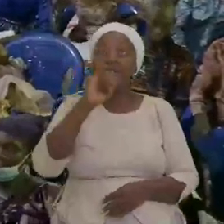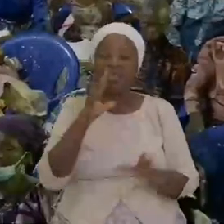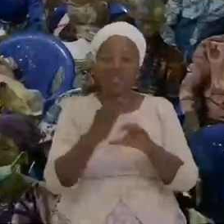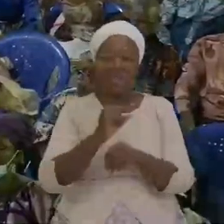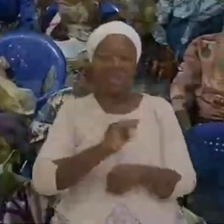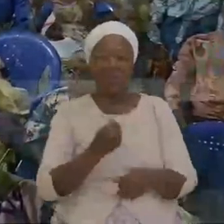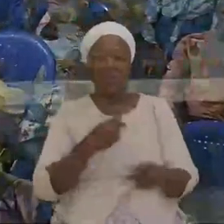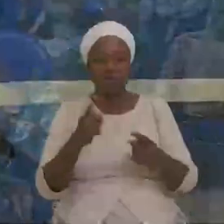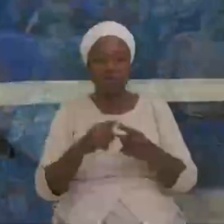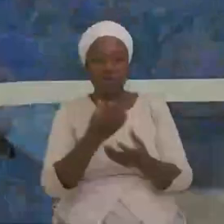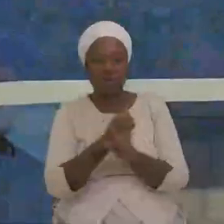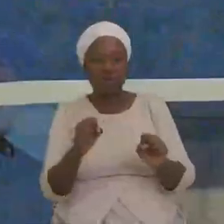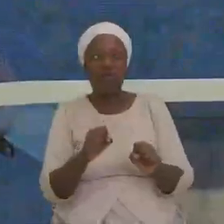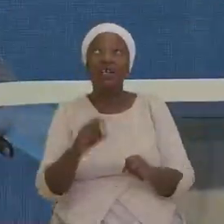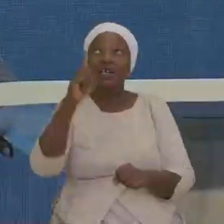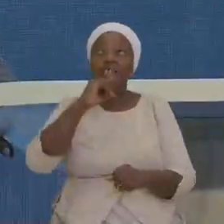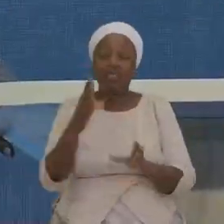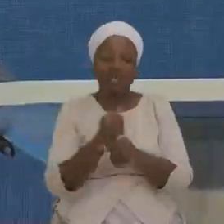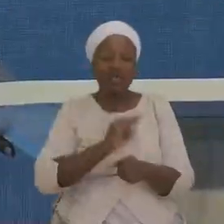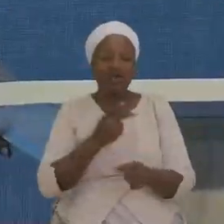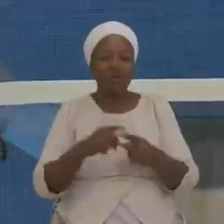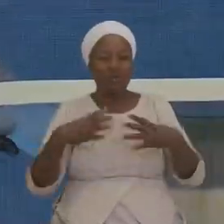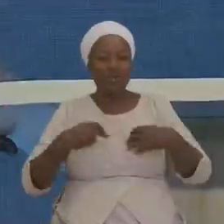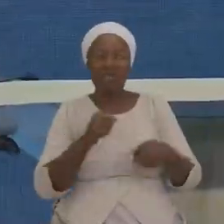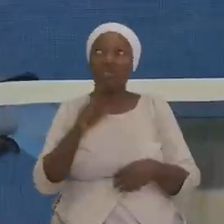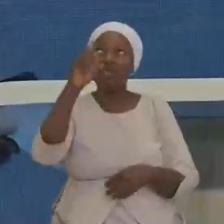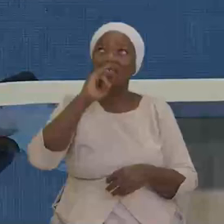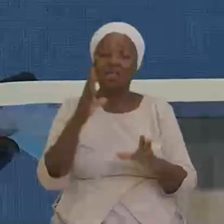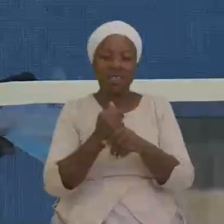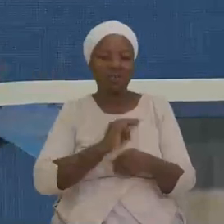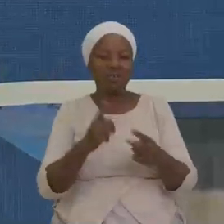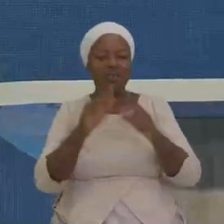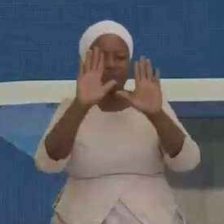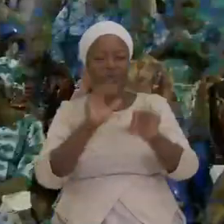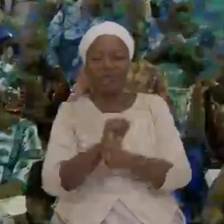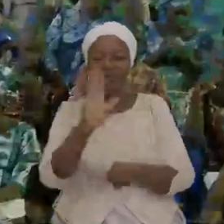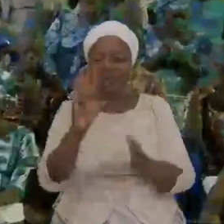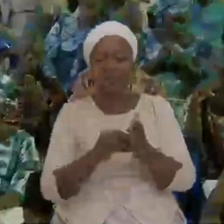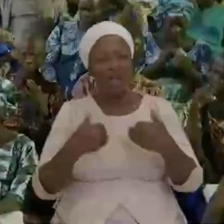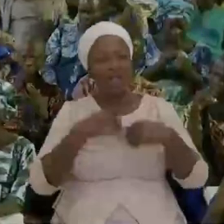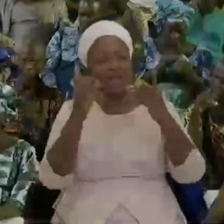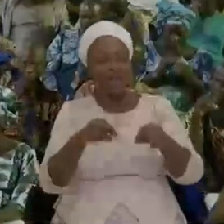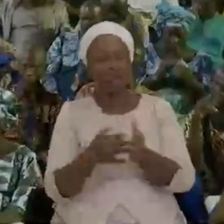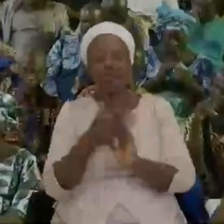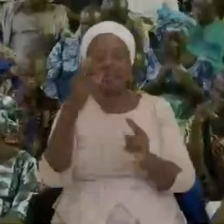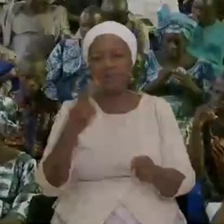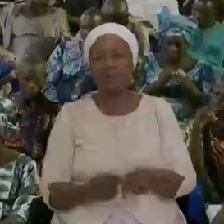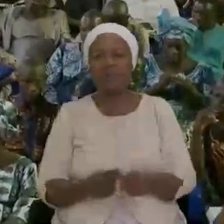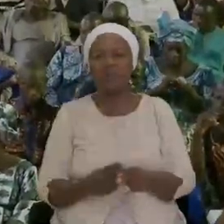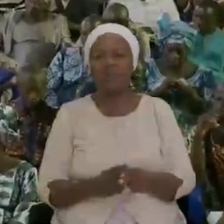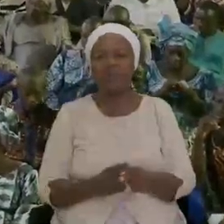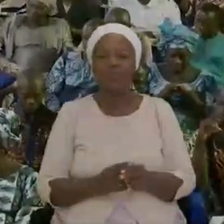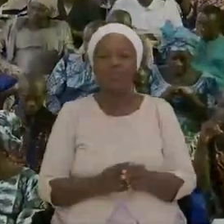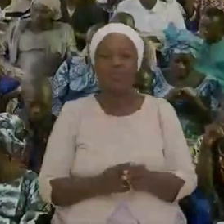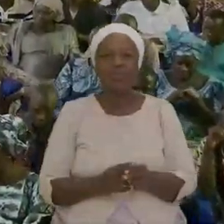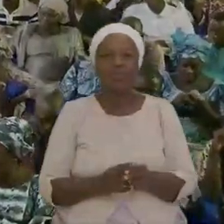Il nous conduit au salut. Il nous conduira à la guérison. Il nous conduira au miracle. Pour toi aussi est venu.